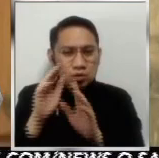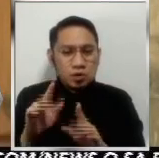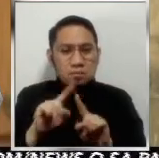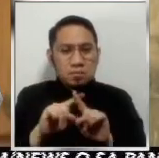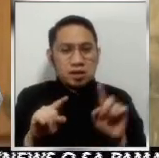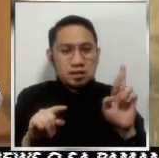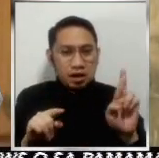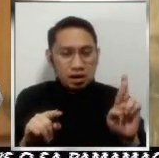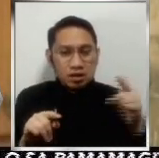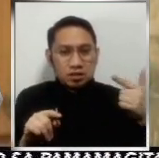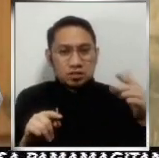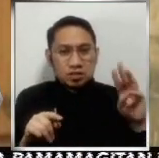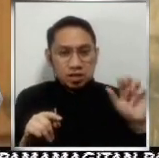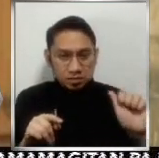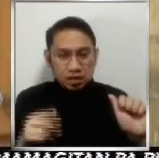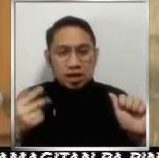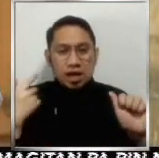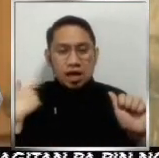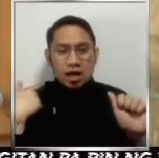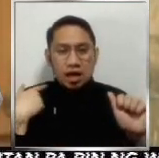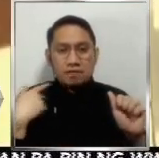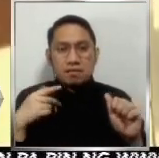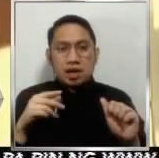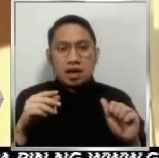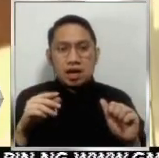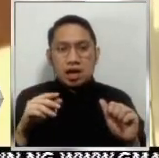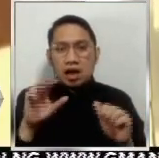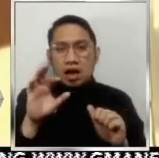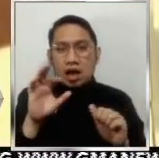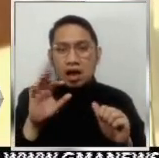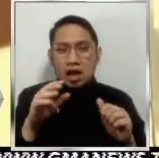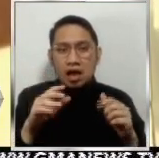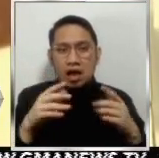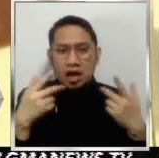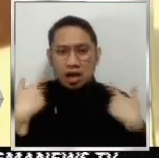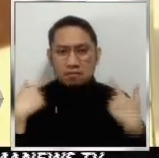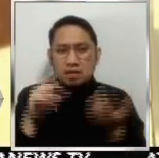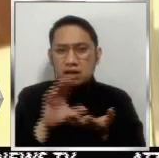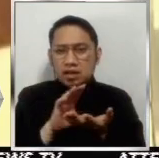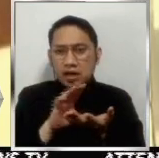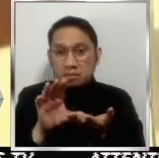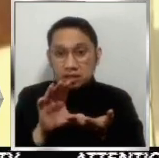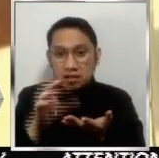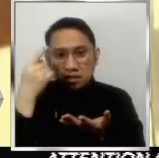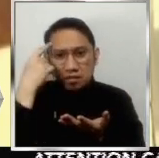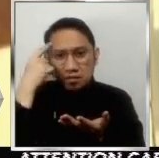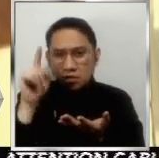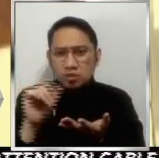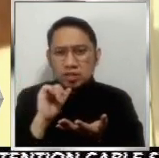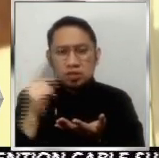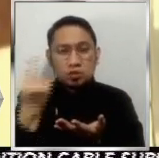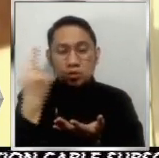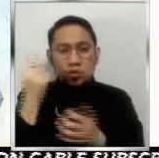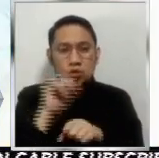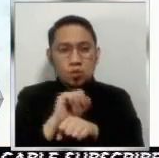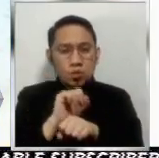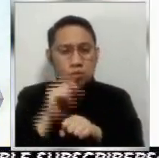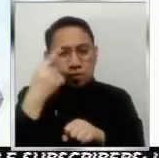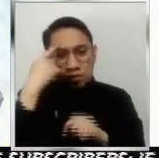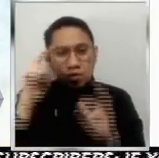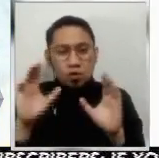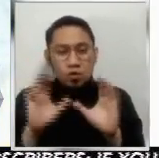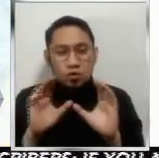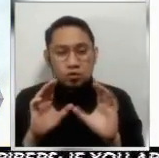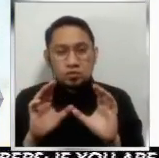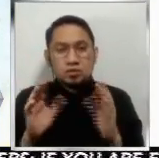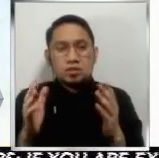May legislative franchise at sapat na kapital daw ang RGMA para masabing hindi ito labor-only contractor. At base rin sa